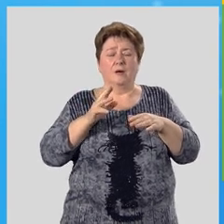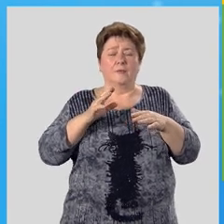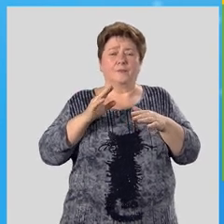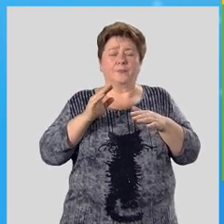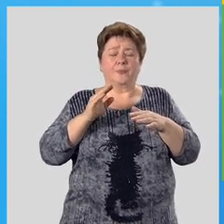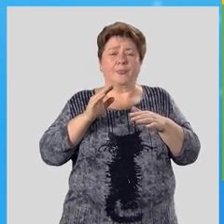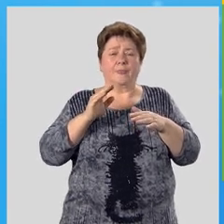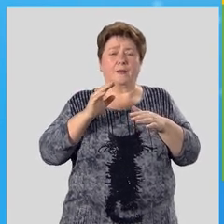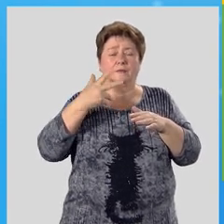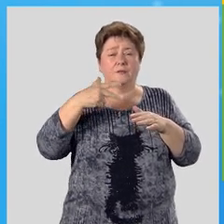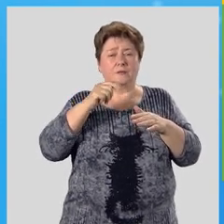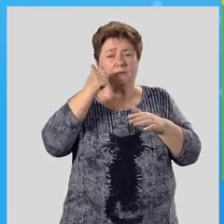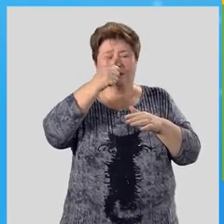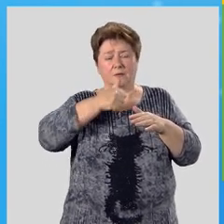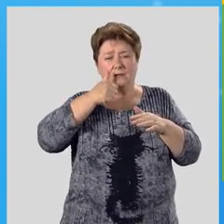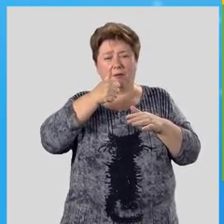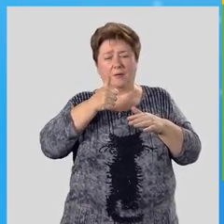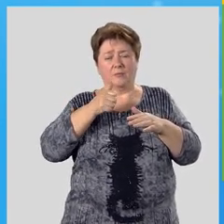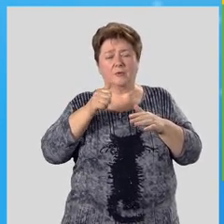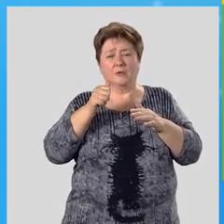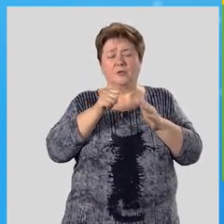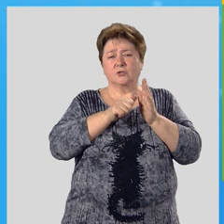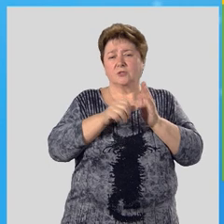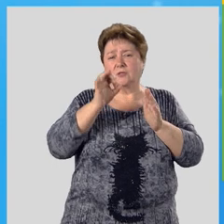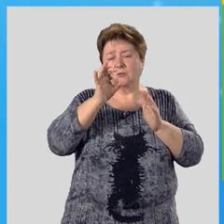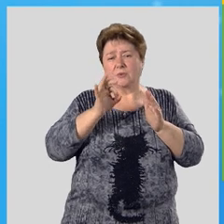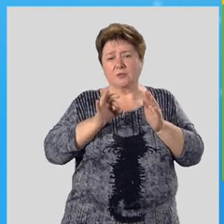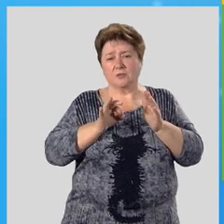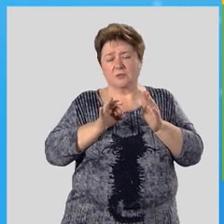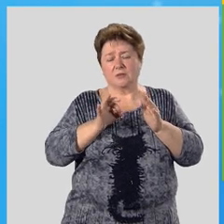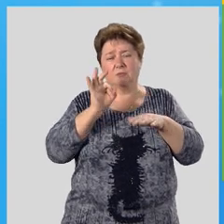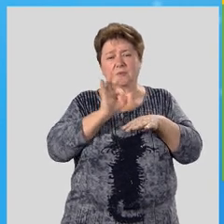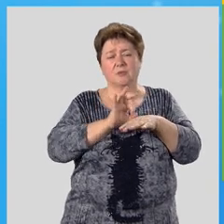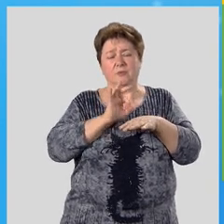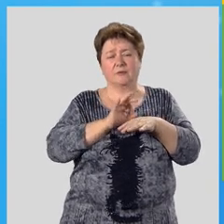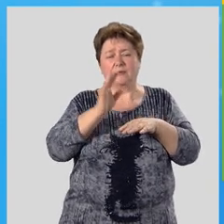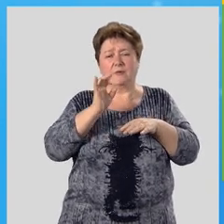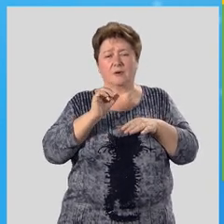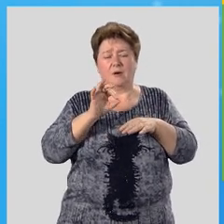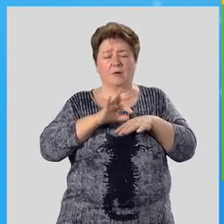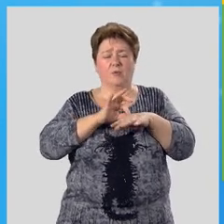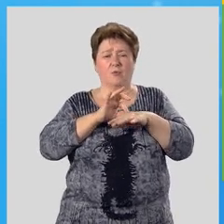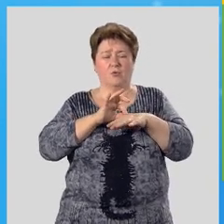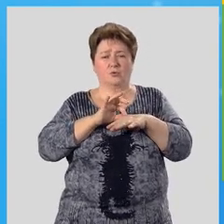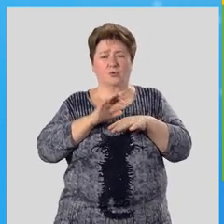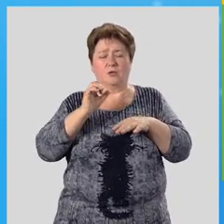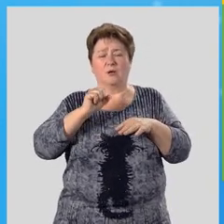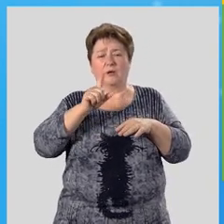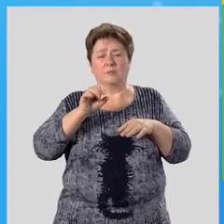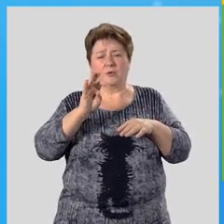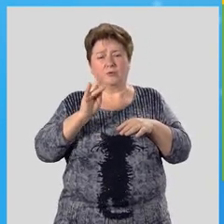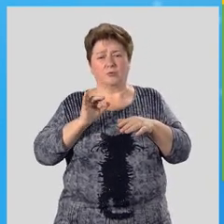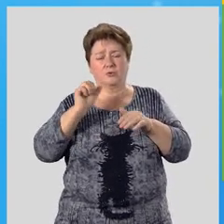к 30 годам с вероятностью в 60% заболевают раком кожи.